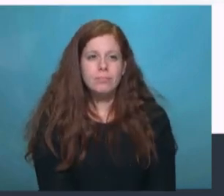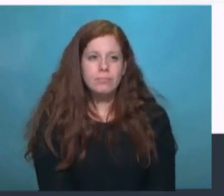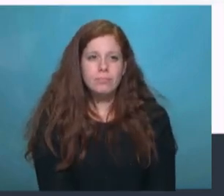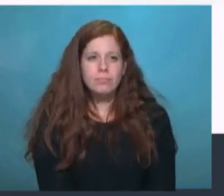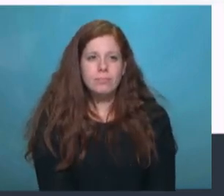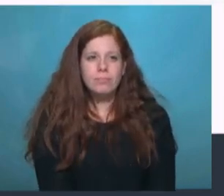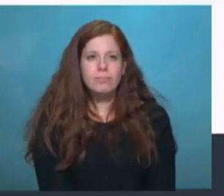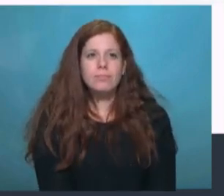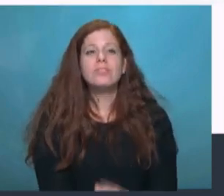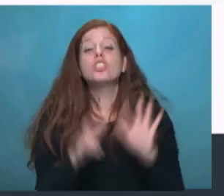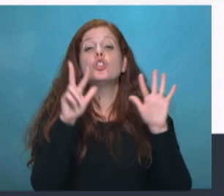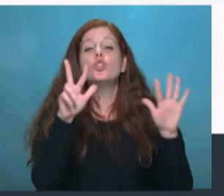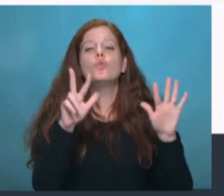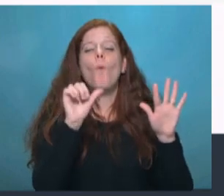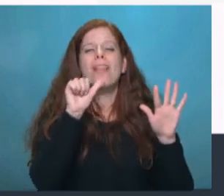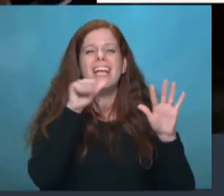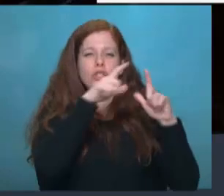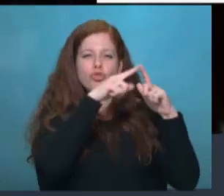Guess it's the 8-inch.